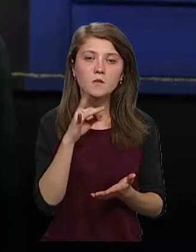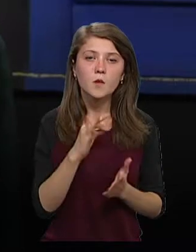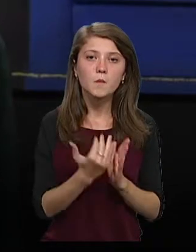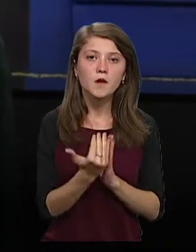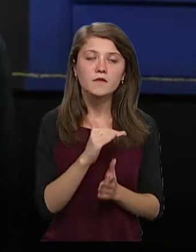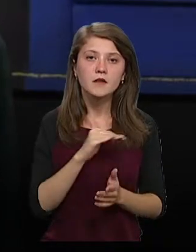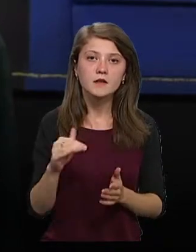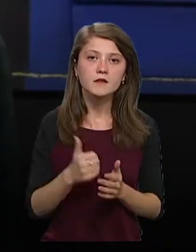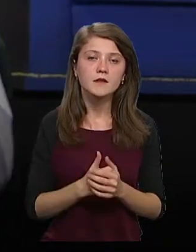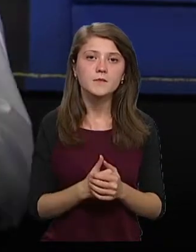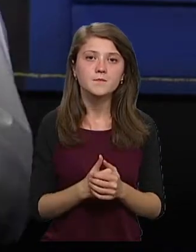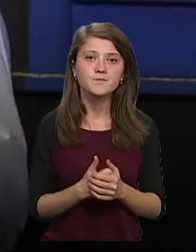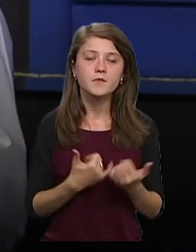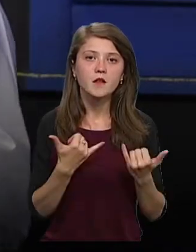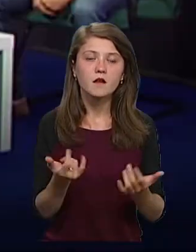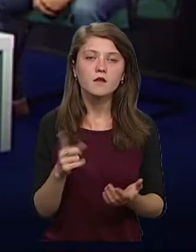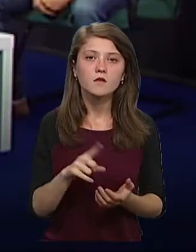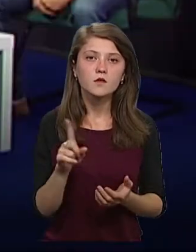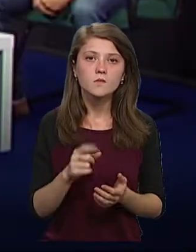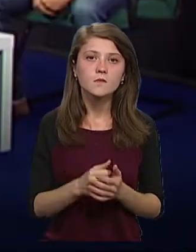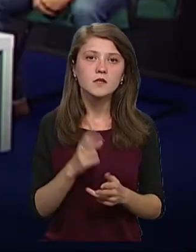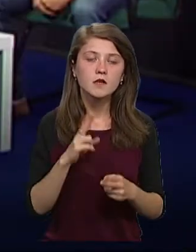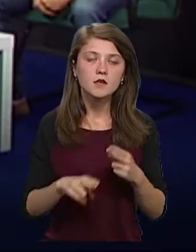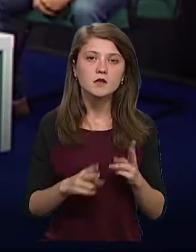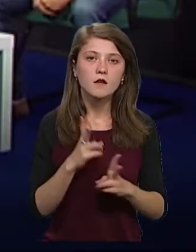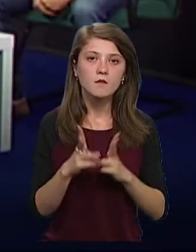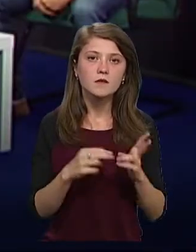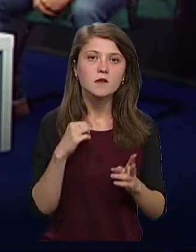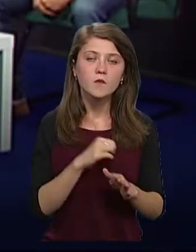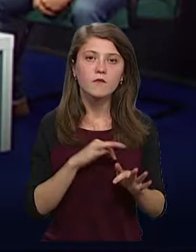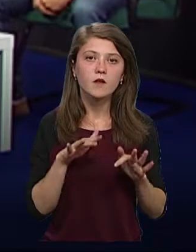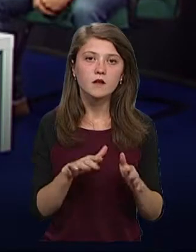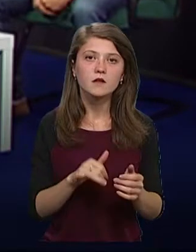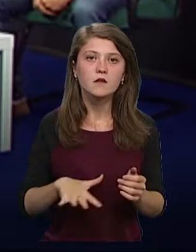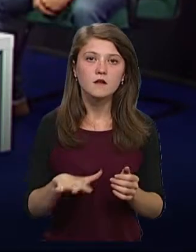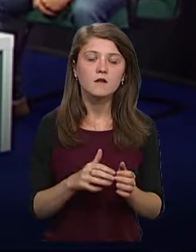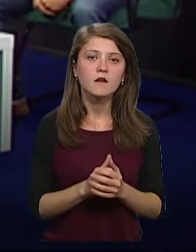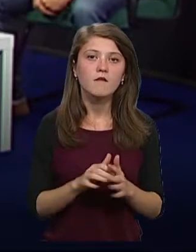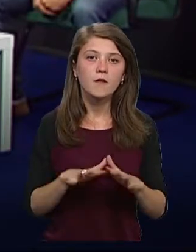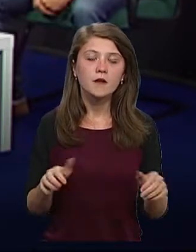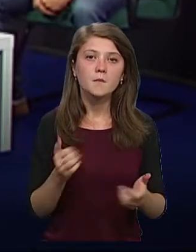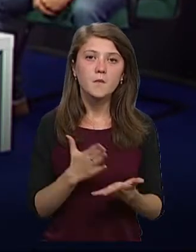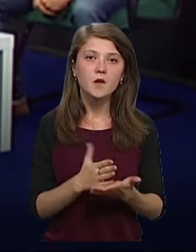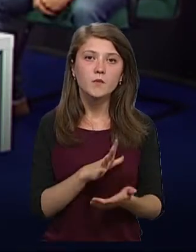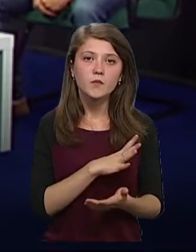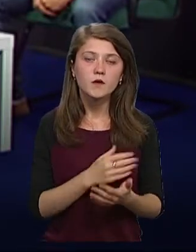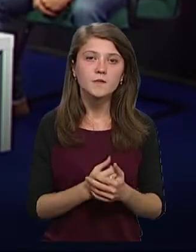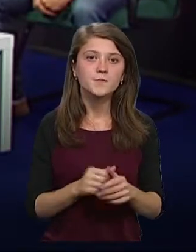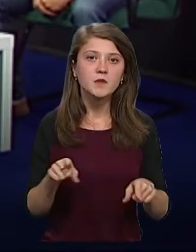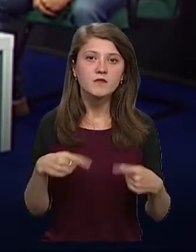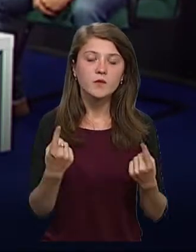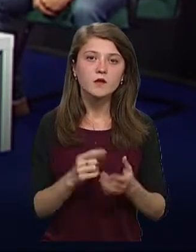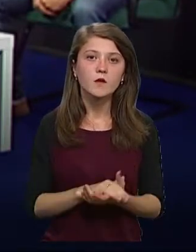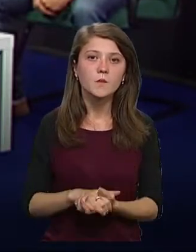це об'єднані територіальні громади. Для того, щоб закінчити реформу місцевого самоврядування та територіальної організації влади, мають бути